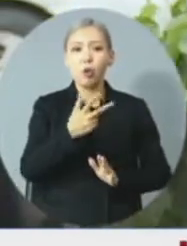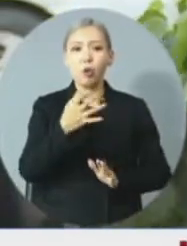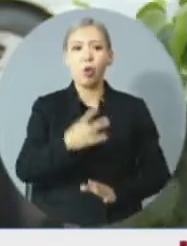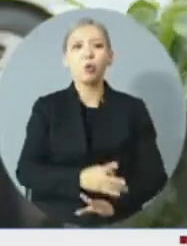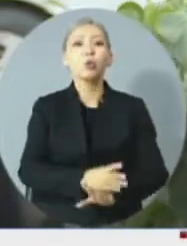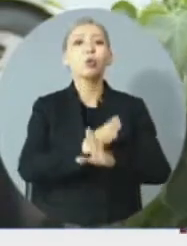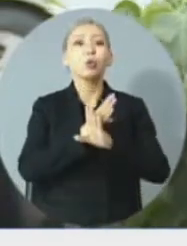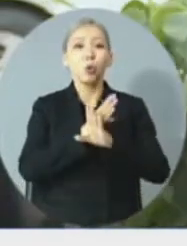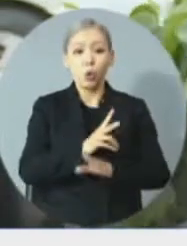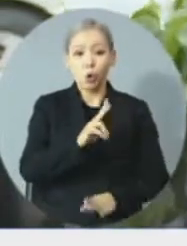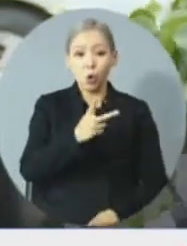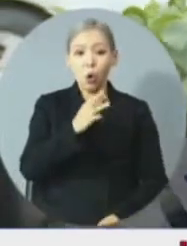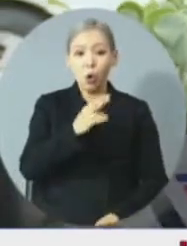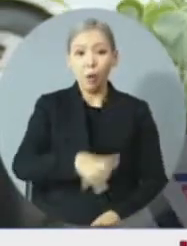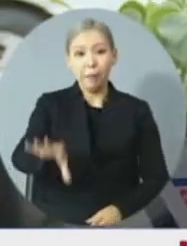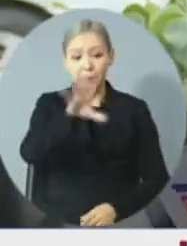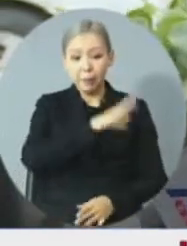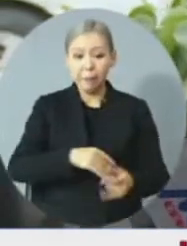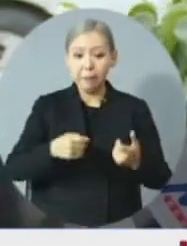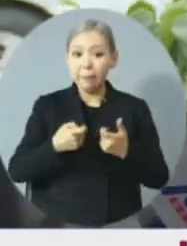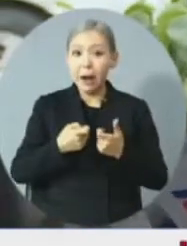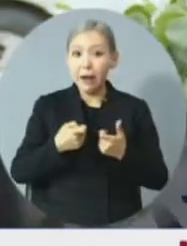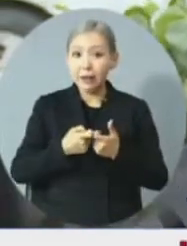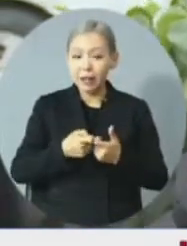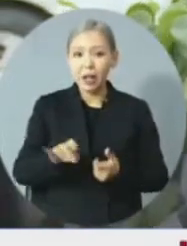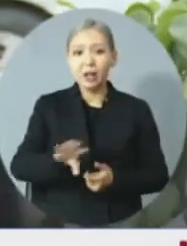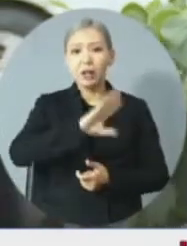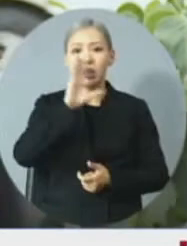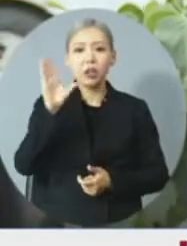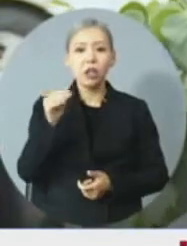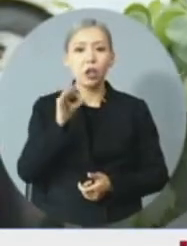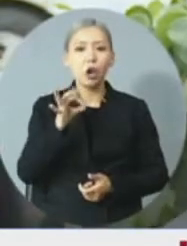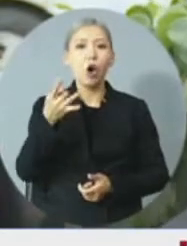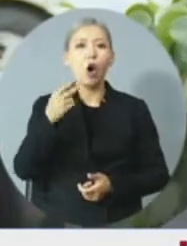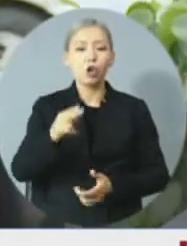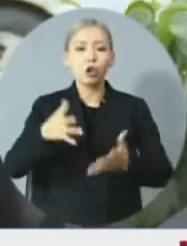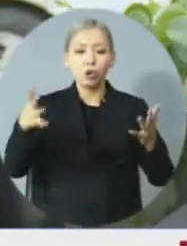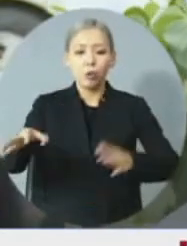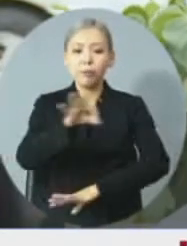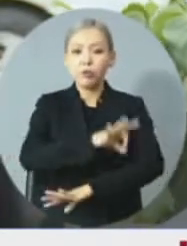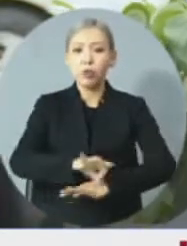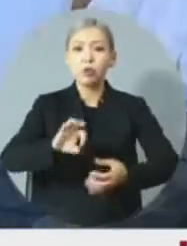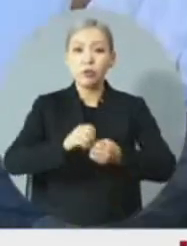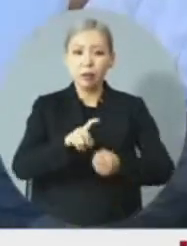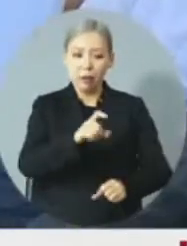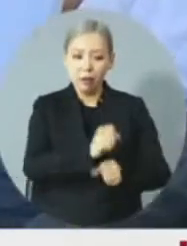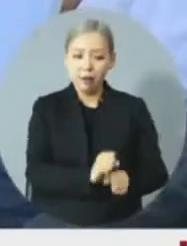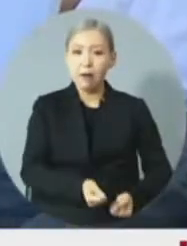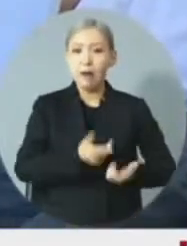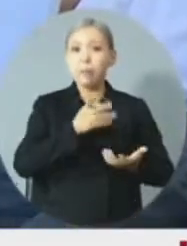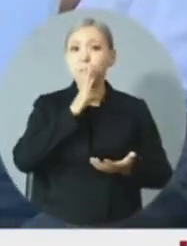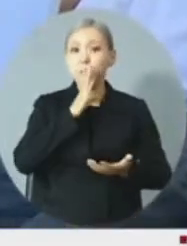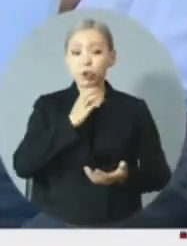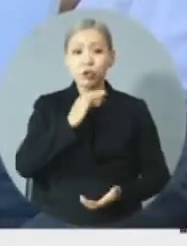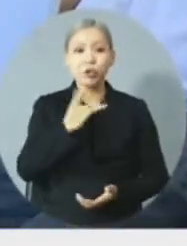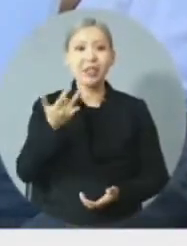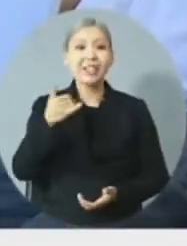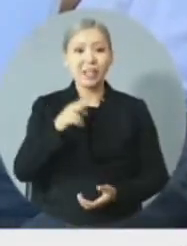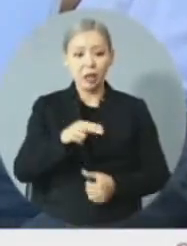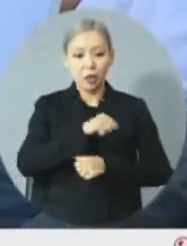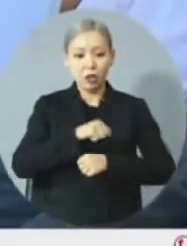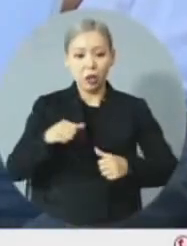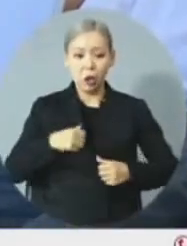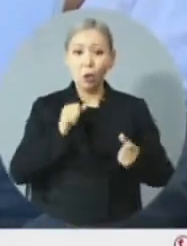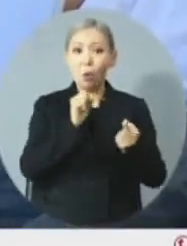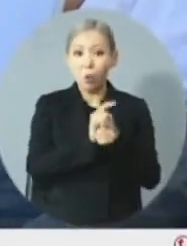гэдэг 23 онд бид нар багтаагаад тэнгэрийн орд гэх том төслийг бол хэрэгжүүлж энэ ажлууд манай хөтлөхөр байгаа. Ерхий сайдын иргэдтэй